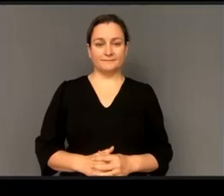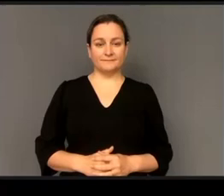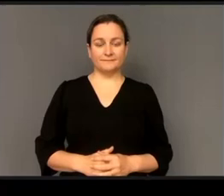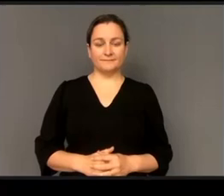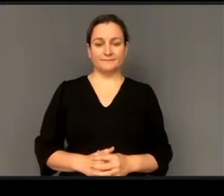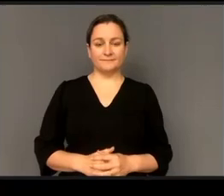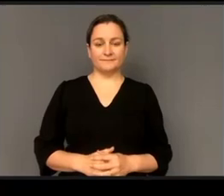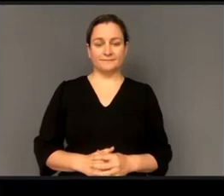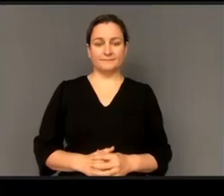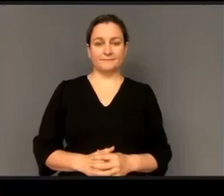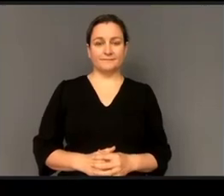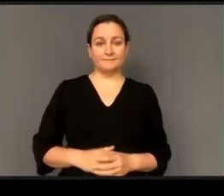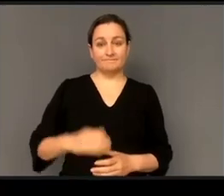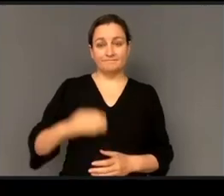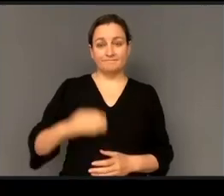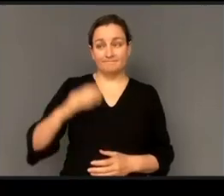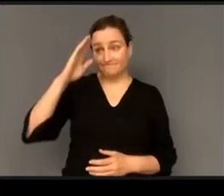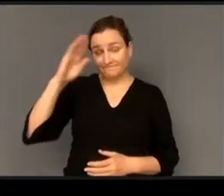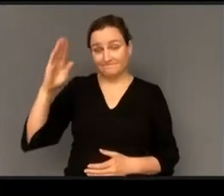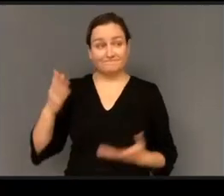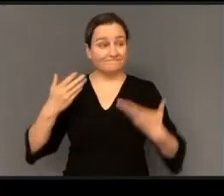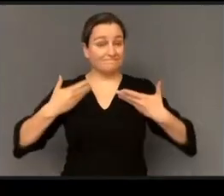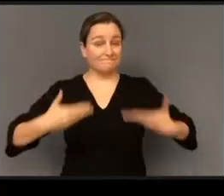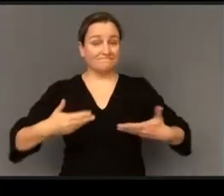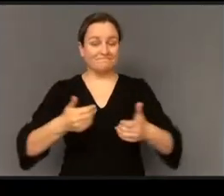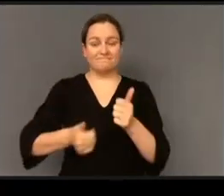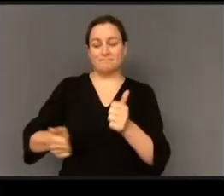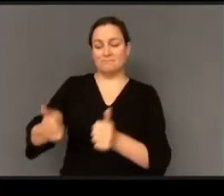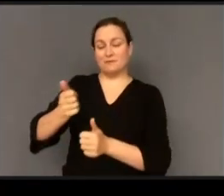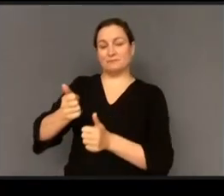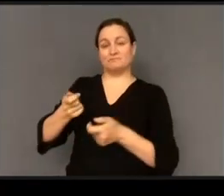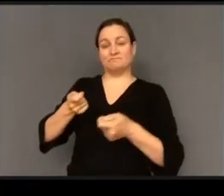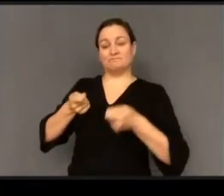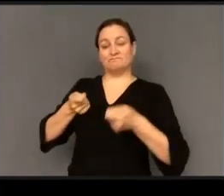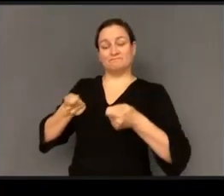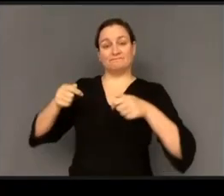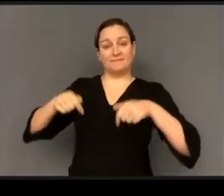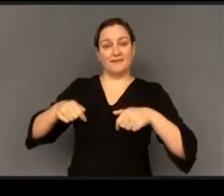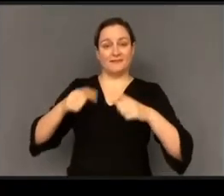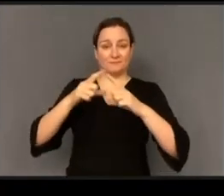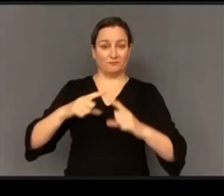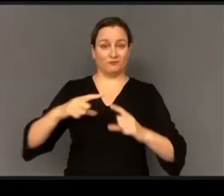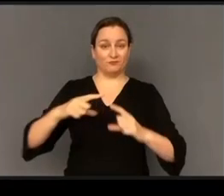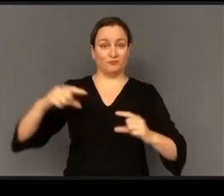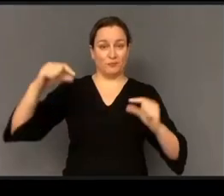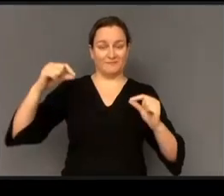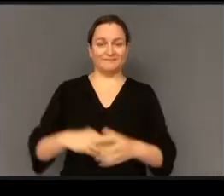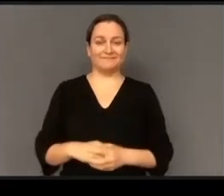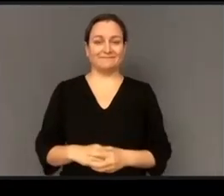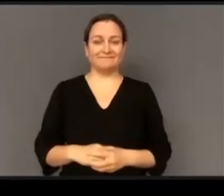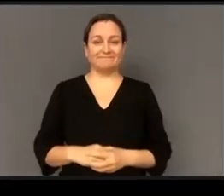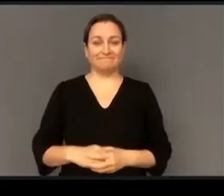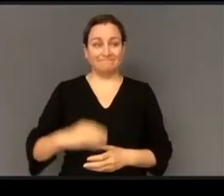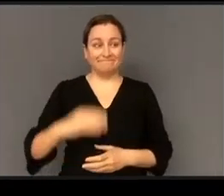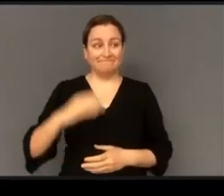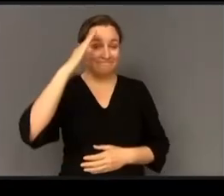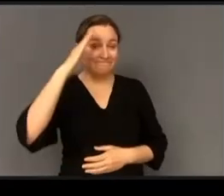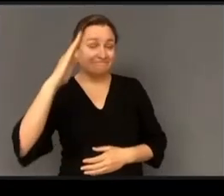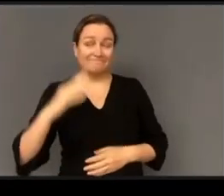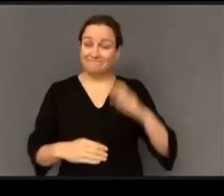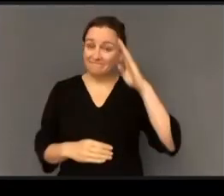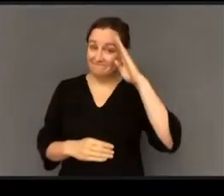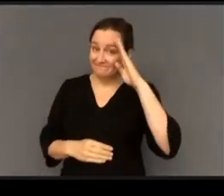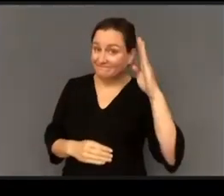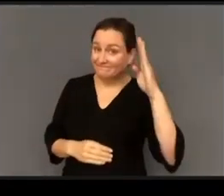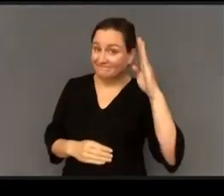المنصه انا فوميو كشيده رئيس وزراء اليابان اسعد الله